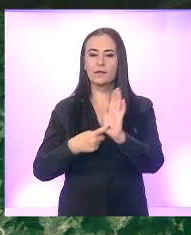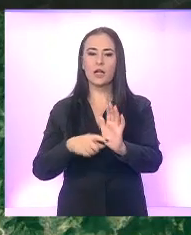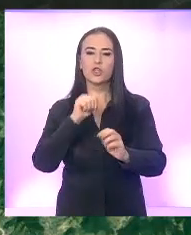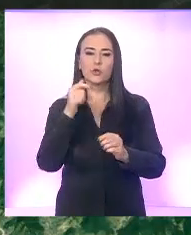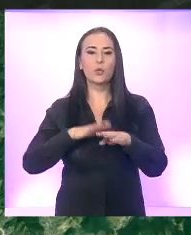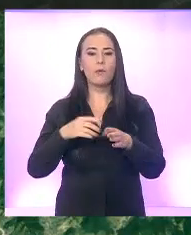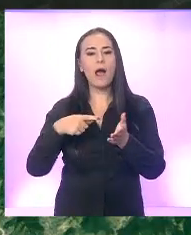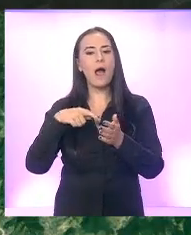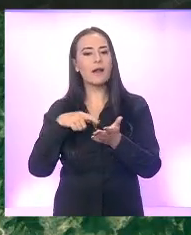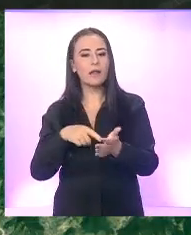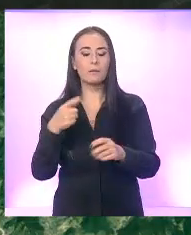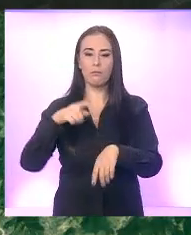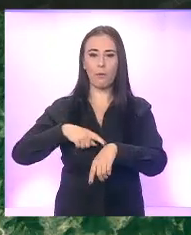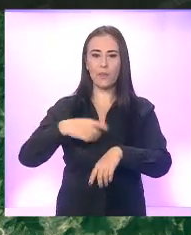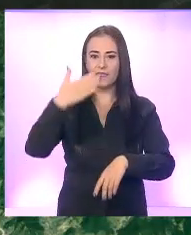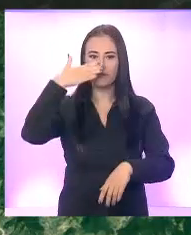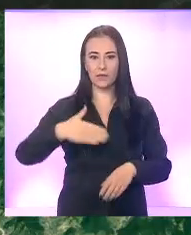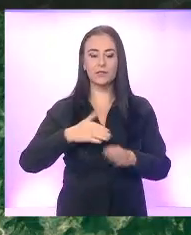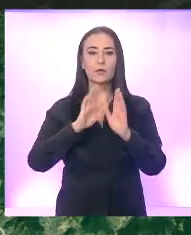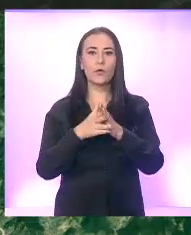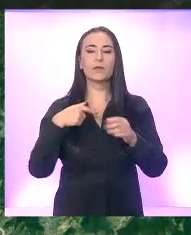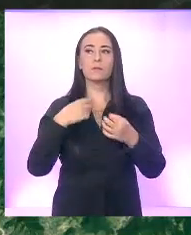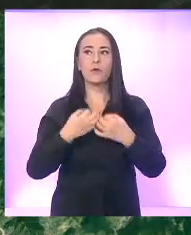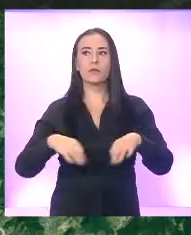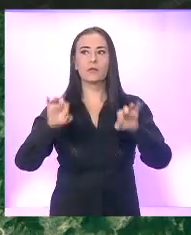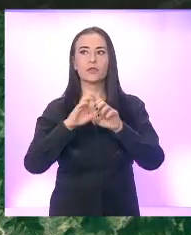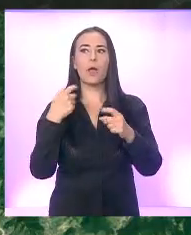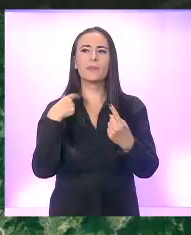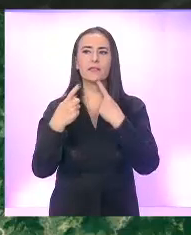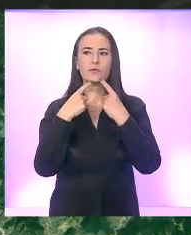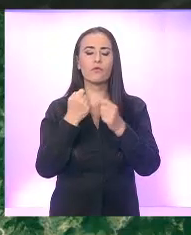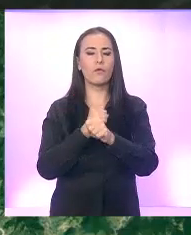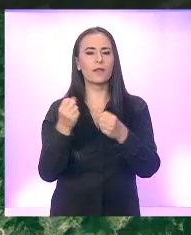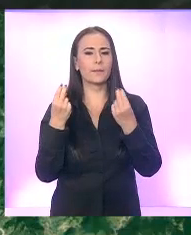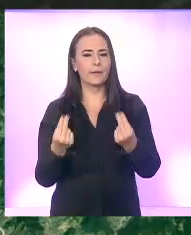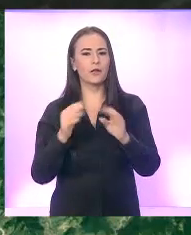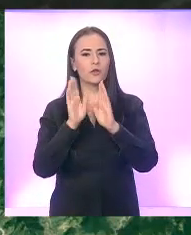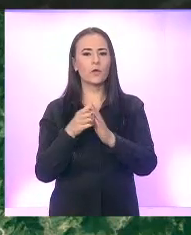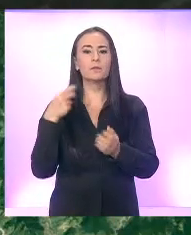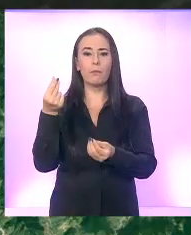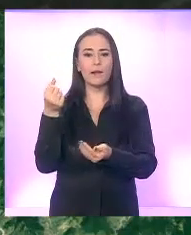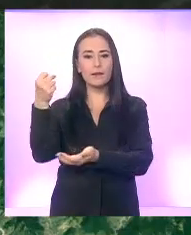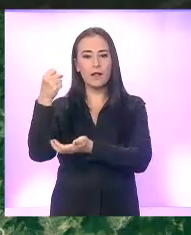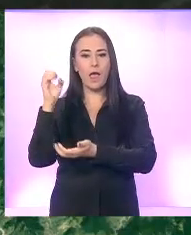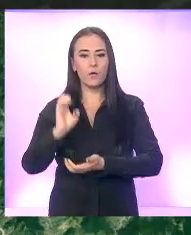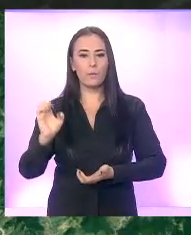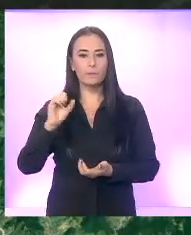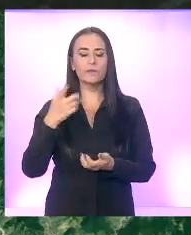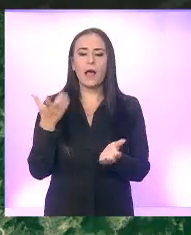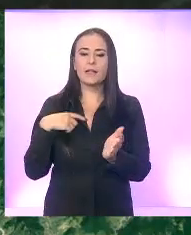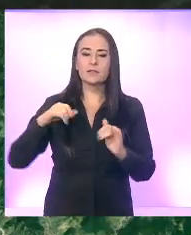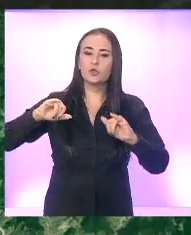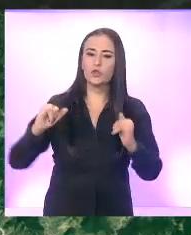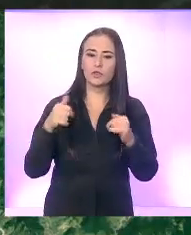nici cum arată în momentul de față. Să nu mai vorbim și de trenul, că nici acolo nu ne-am descurcat foarte, foarte bine și tot pe banii europeni mizăm și